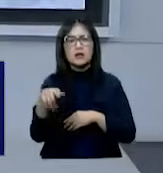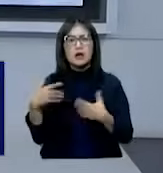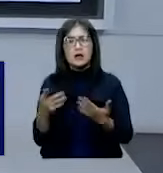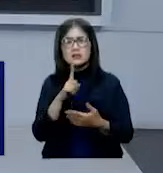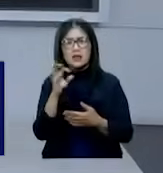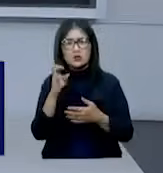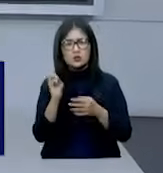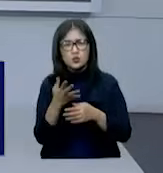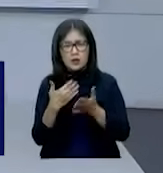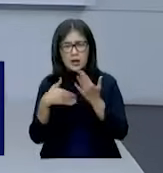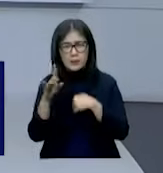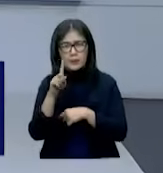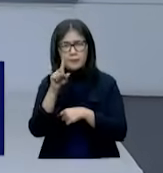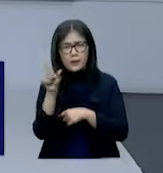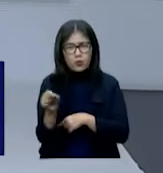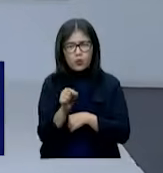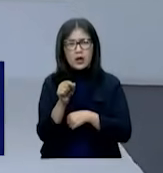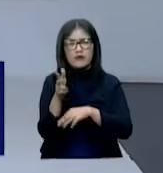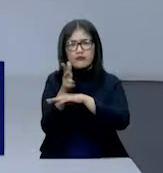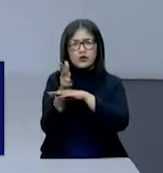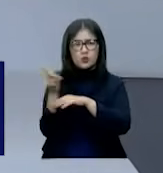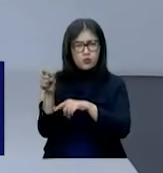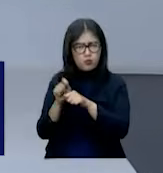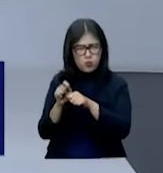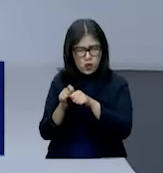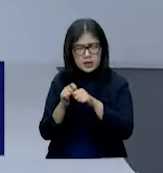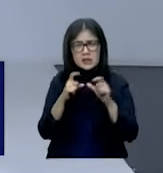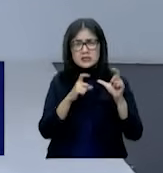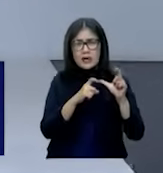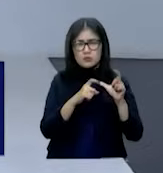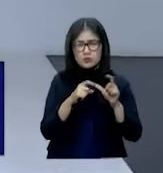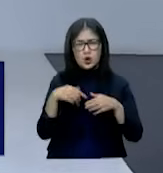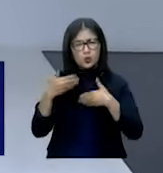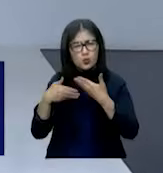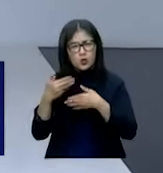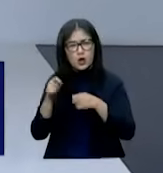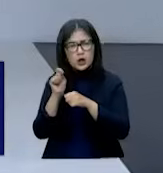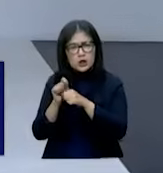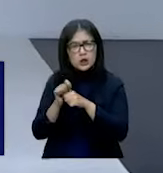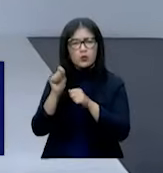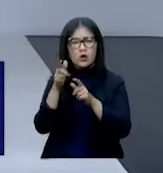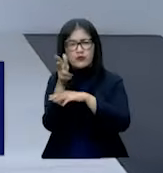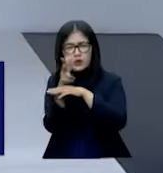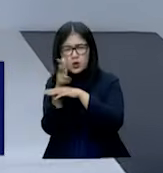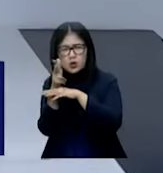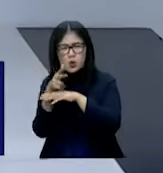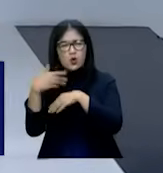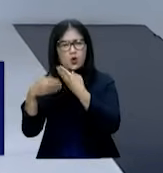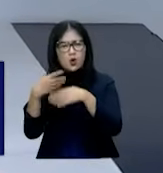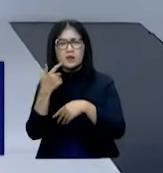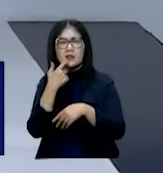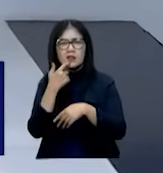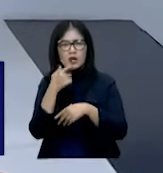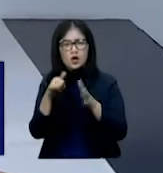dari konten video yang ia buat. Samsudin rutin mengunggah video mistis dan kontroversial ke kanal YouTube yang ia kelola bersama